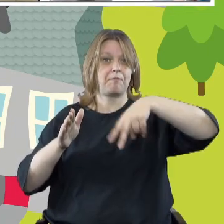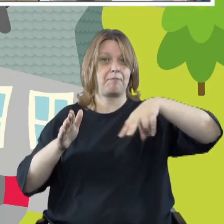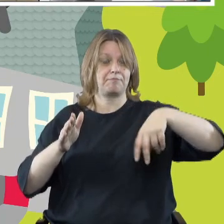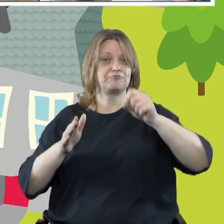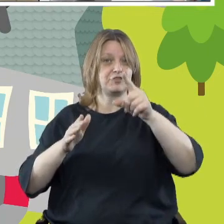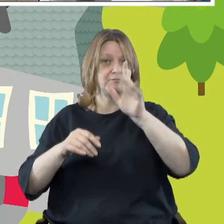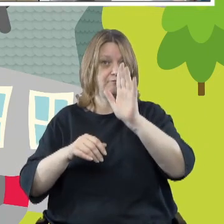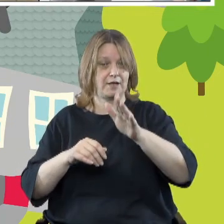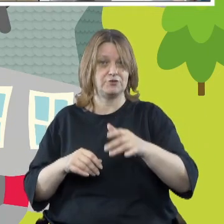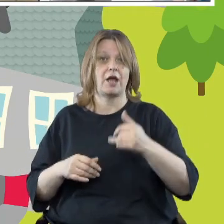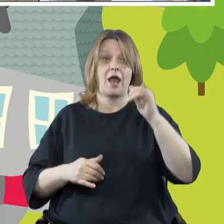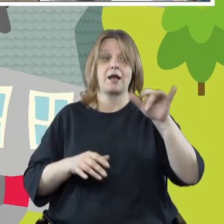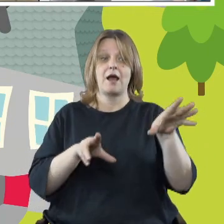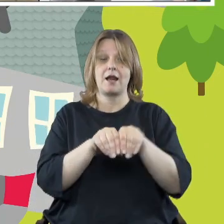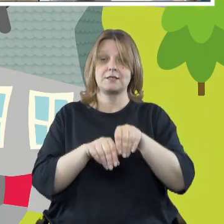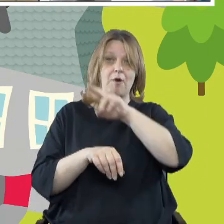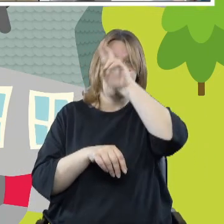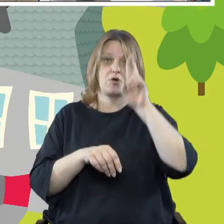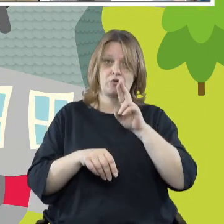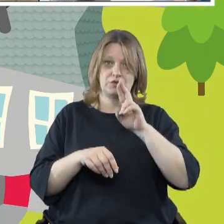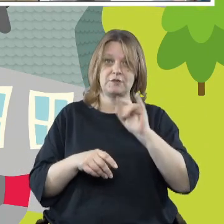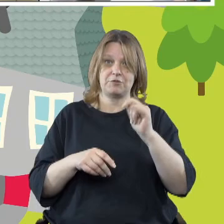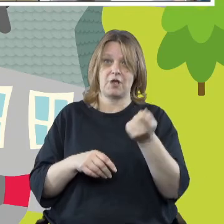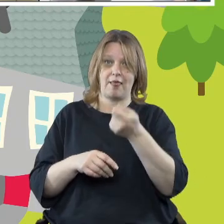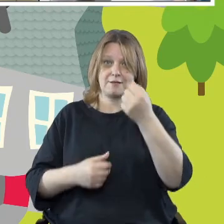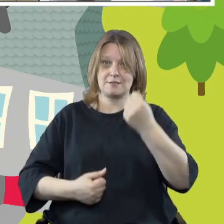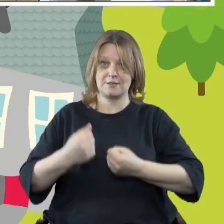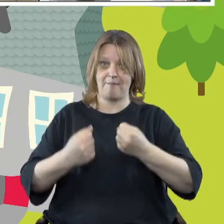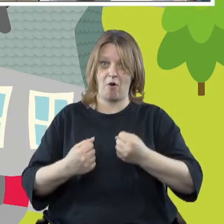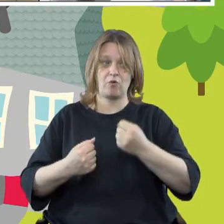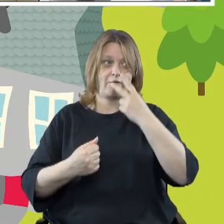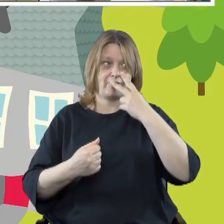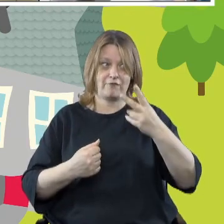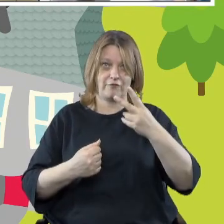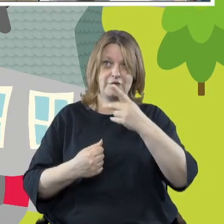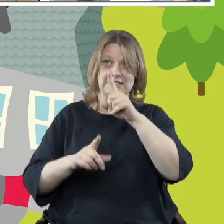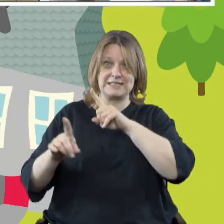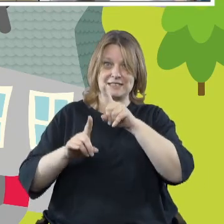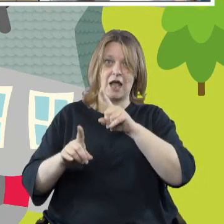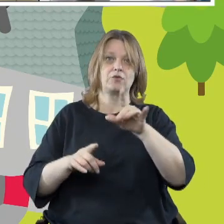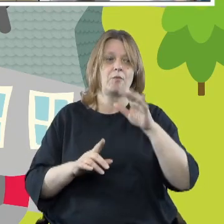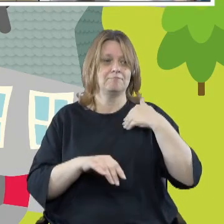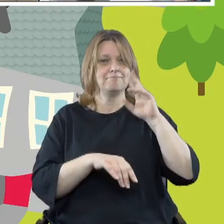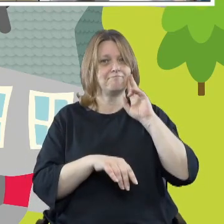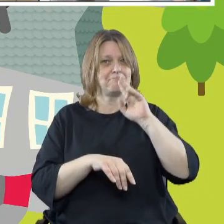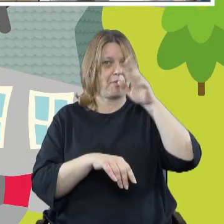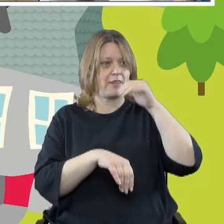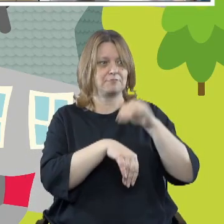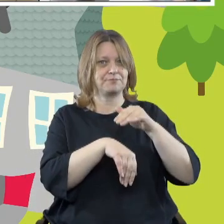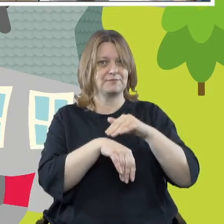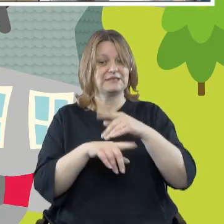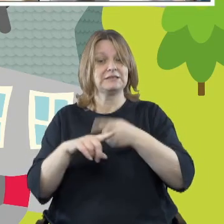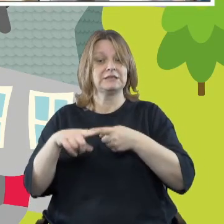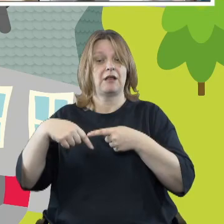to zobaczycie taki znak. Zwróćcie uwagę, mamie, czytacie, że niedaleko będzie przejście dla pieszych. A ten znak